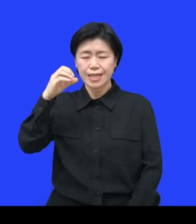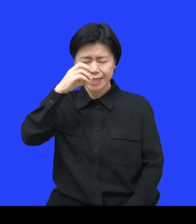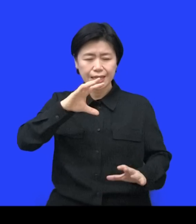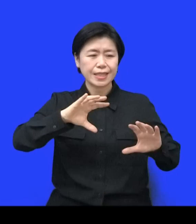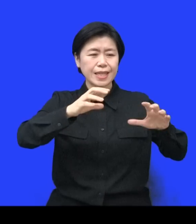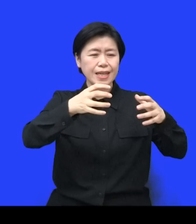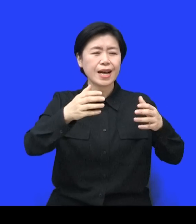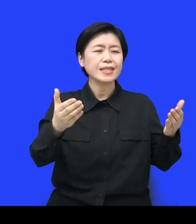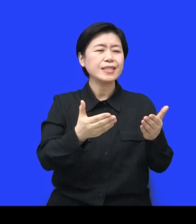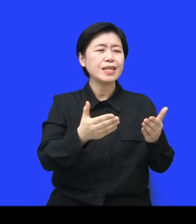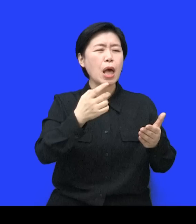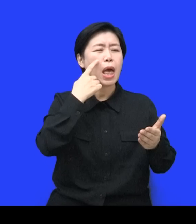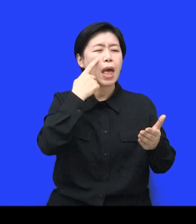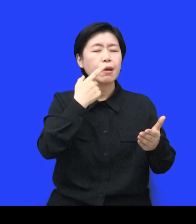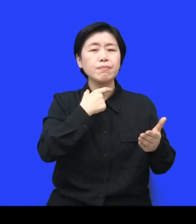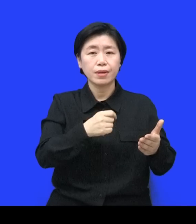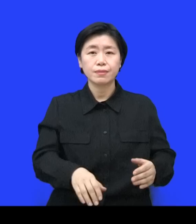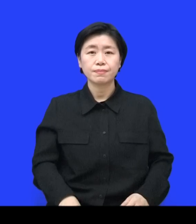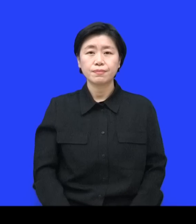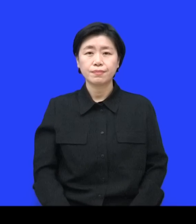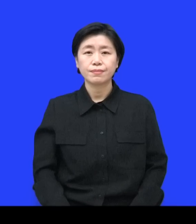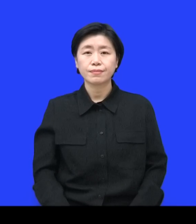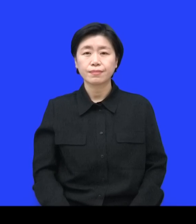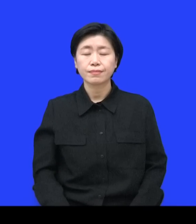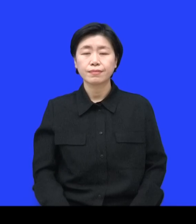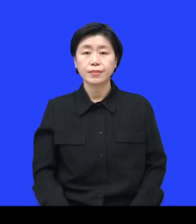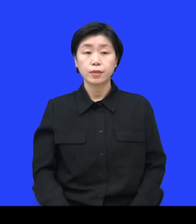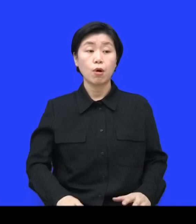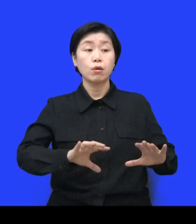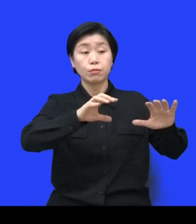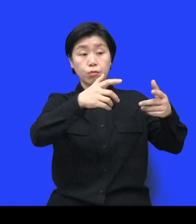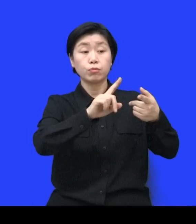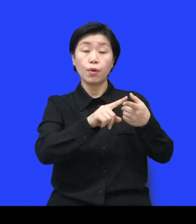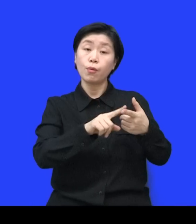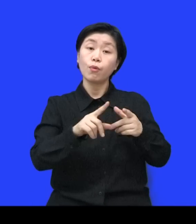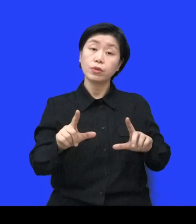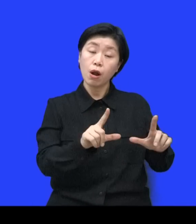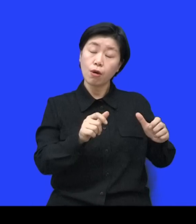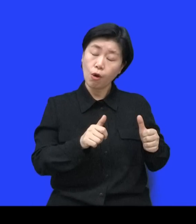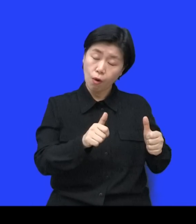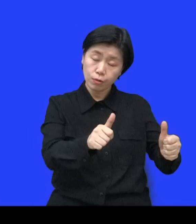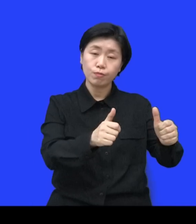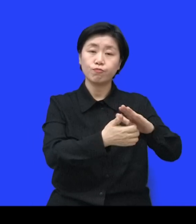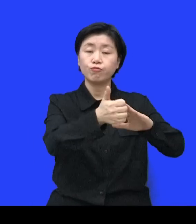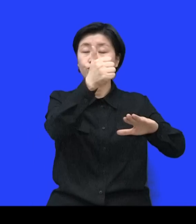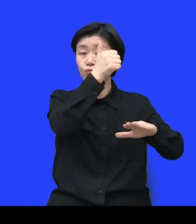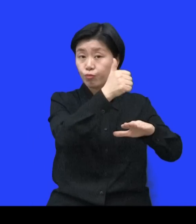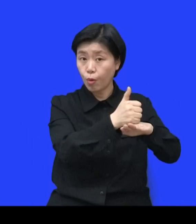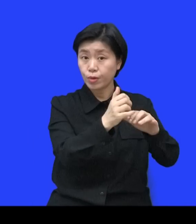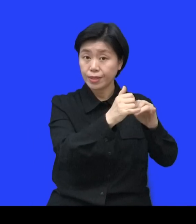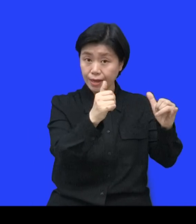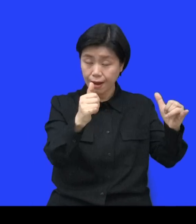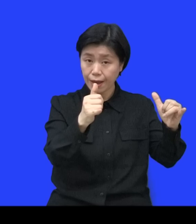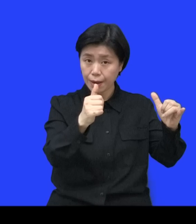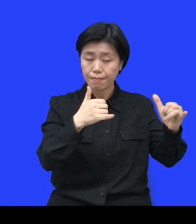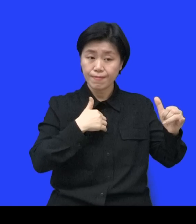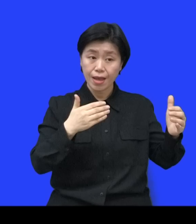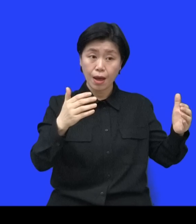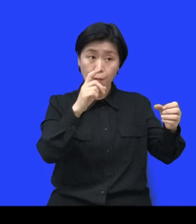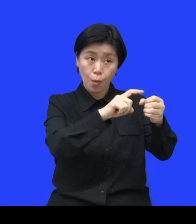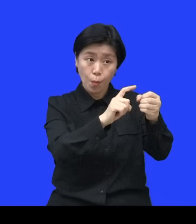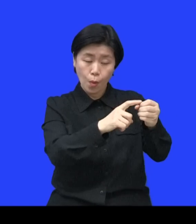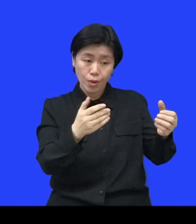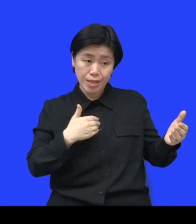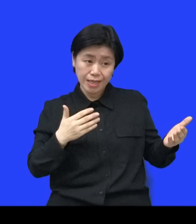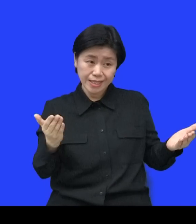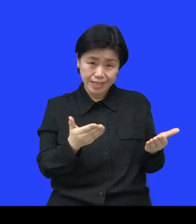달려나가겠습니다. 목사가 아닌 방향으로. 세상적으로 그냥 열심히 살아서 성공하는 쪽으로 갈 테니까